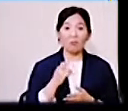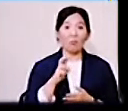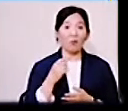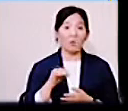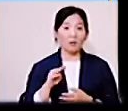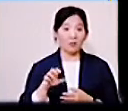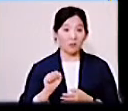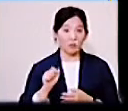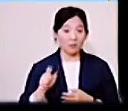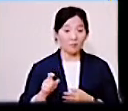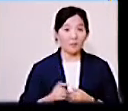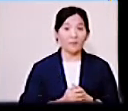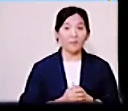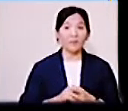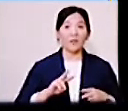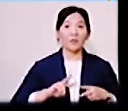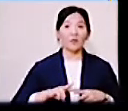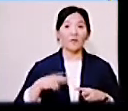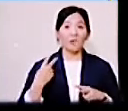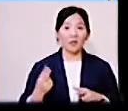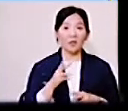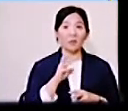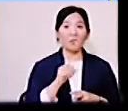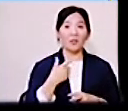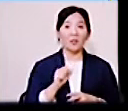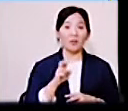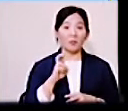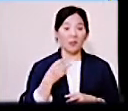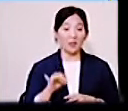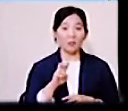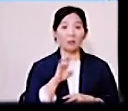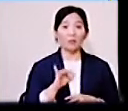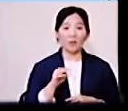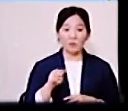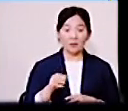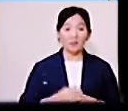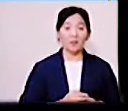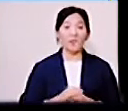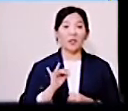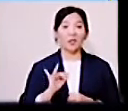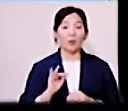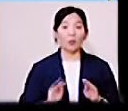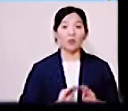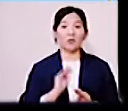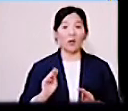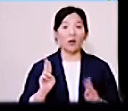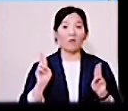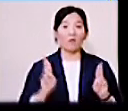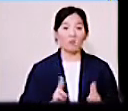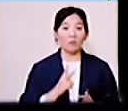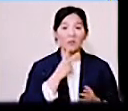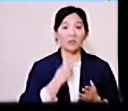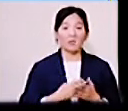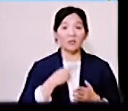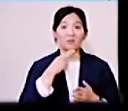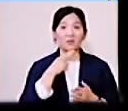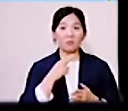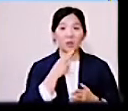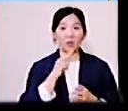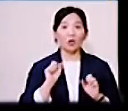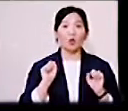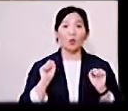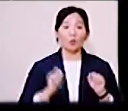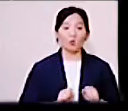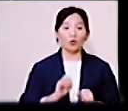байтах. Перевели мегабайты в биты и подставили формулу. Обратите внимание,